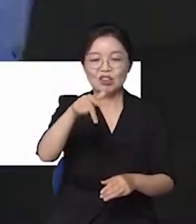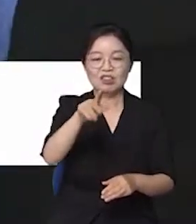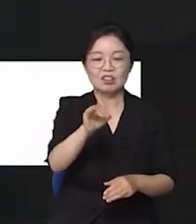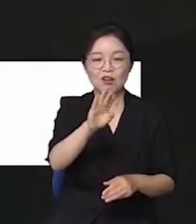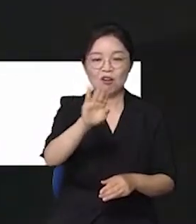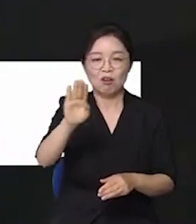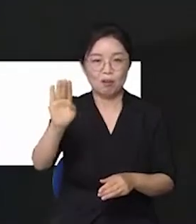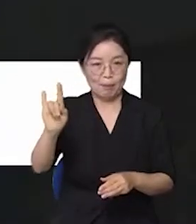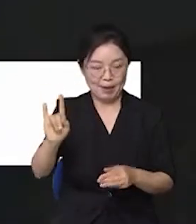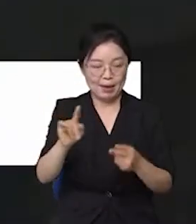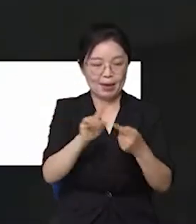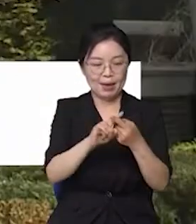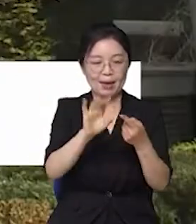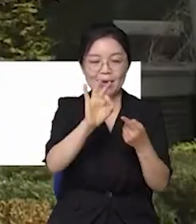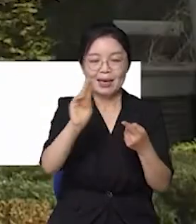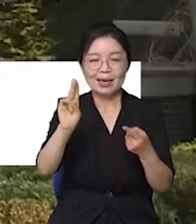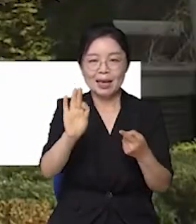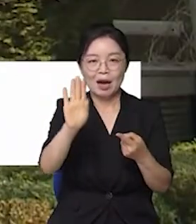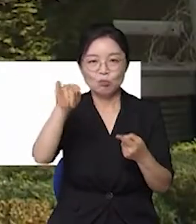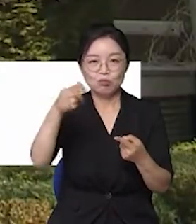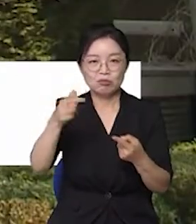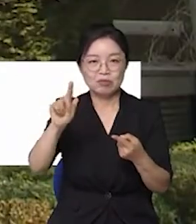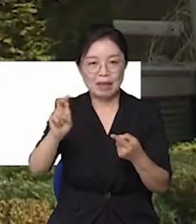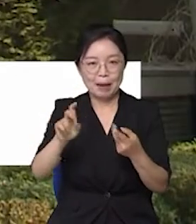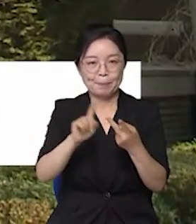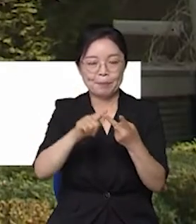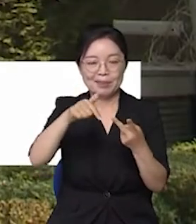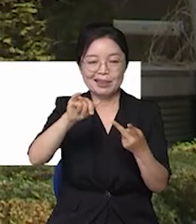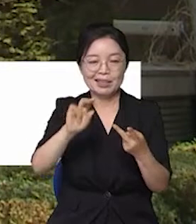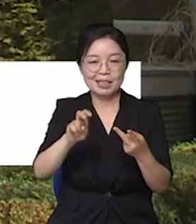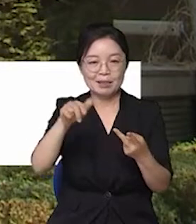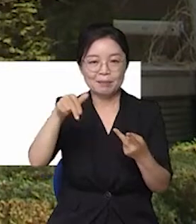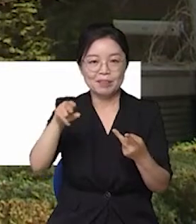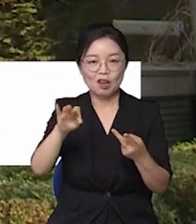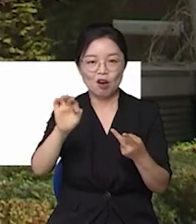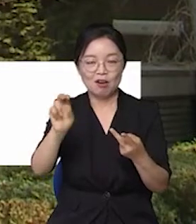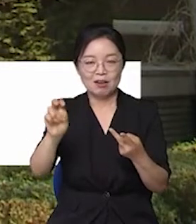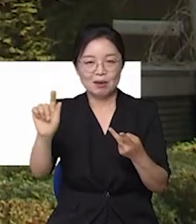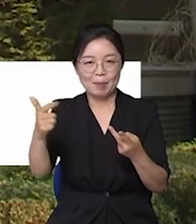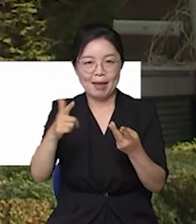법무부 장관과 양부남 전 보검장, 김경만